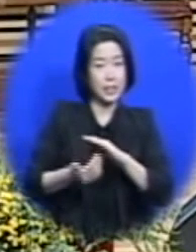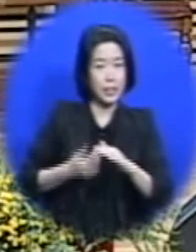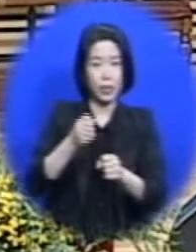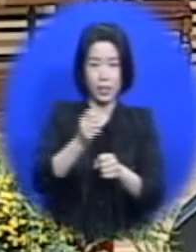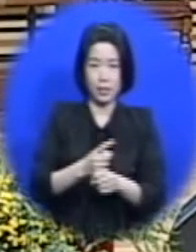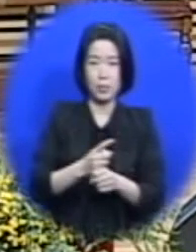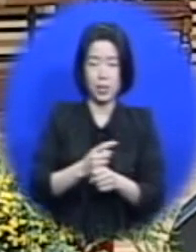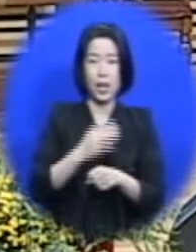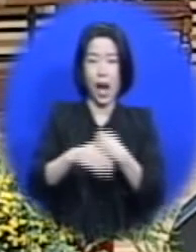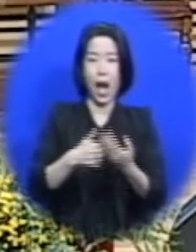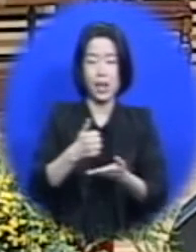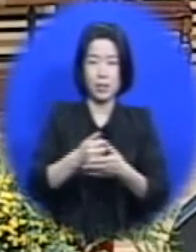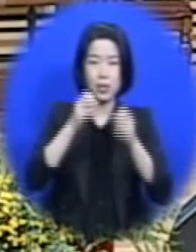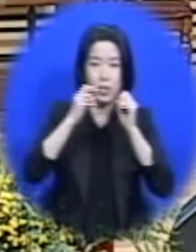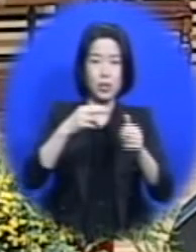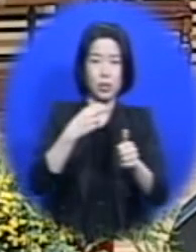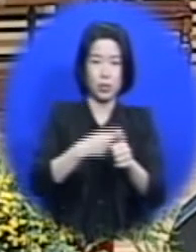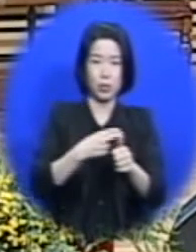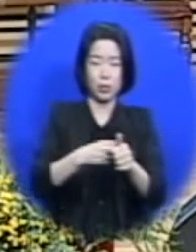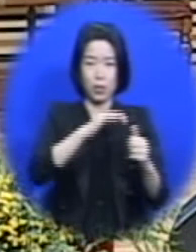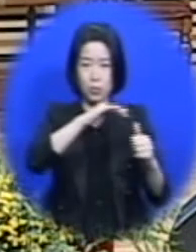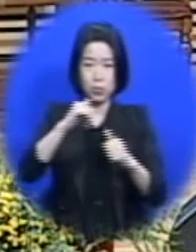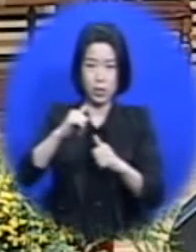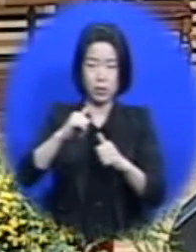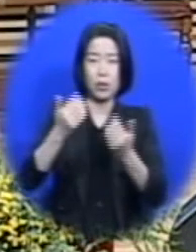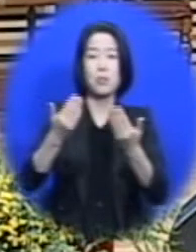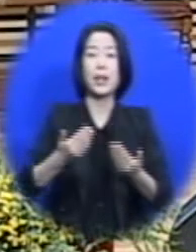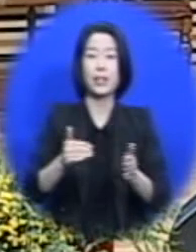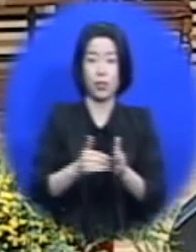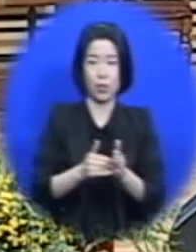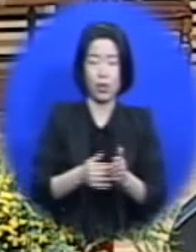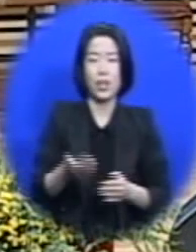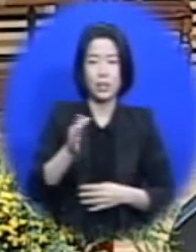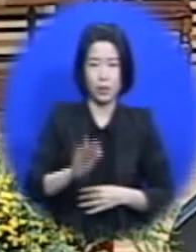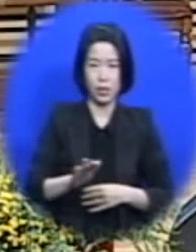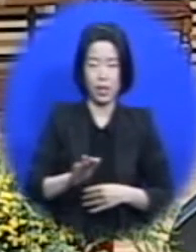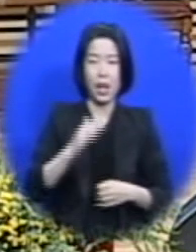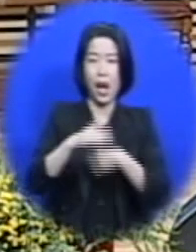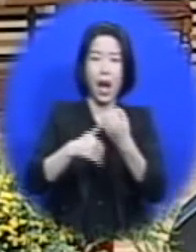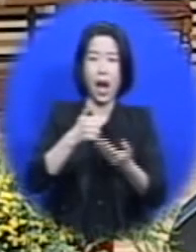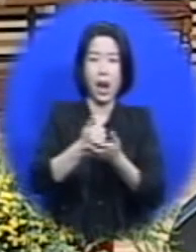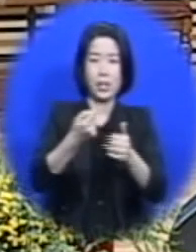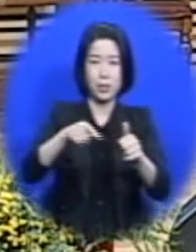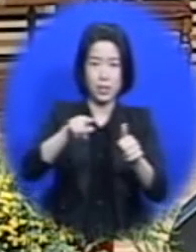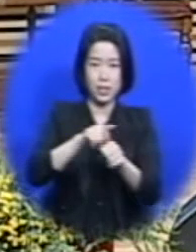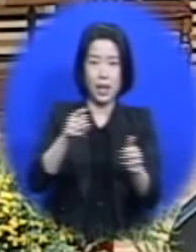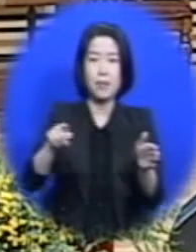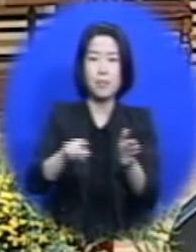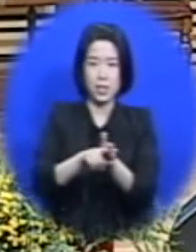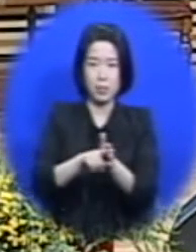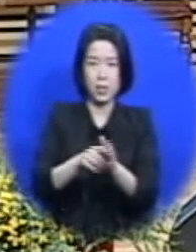하나님께서 선교사로 부르심을 받으셨다 해요 그런데 하나님을 의지할 믿음이